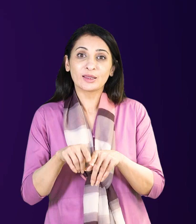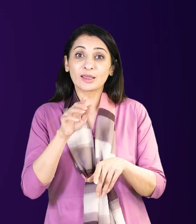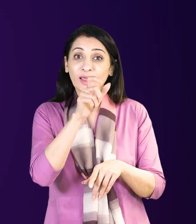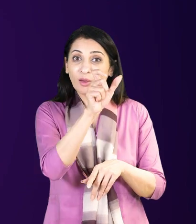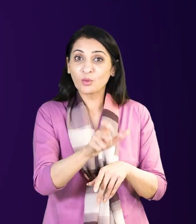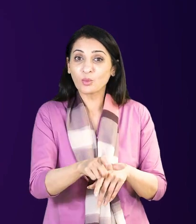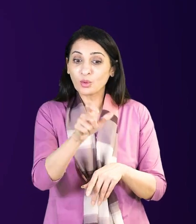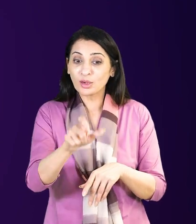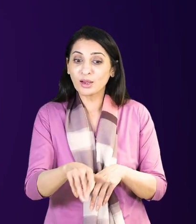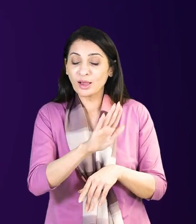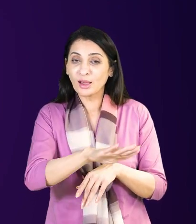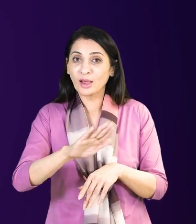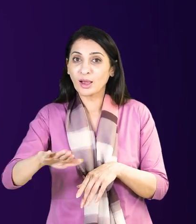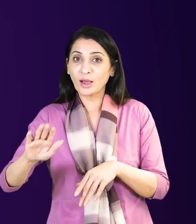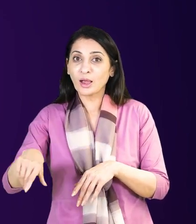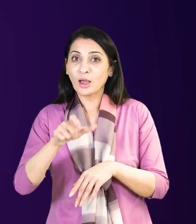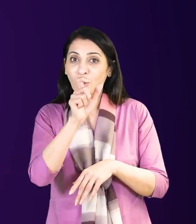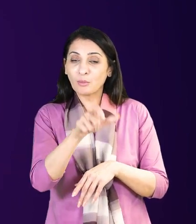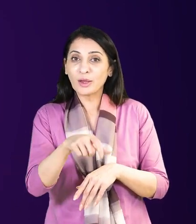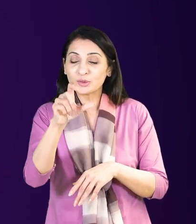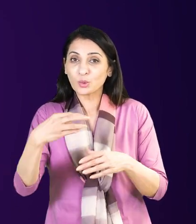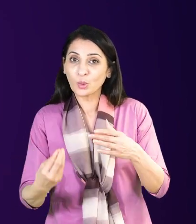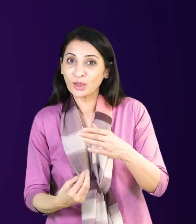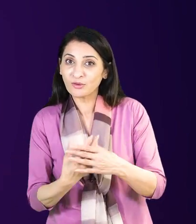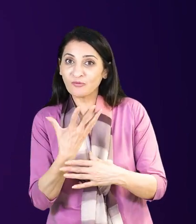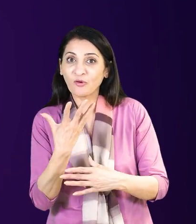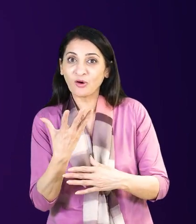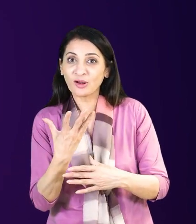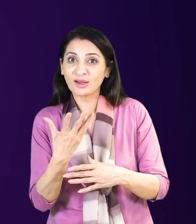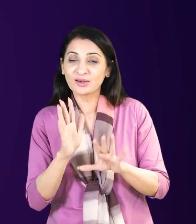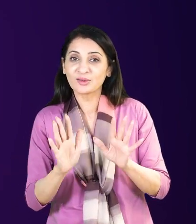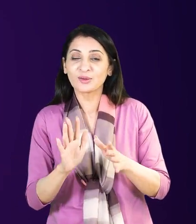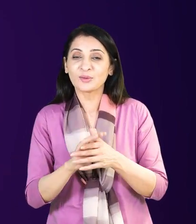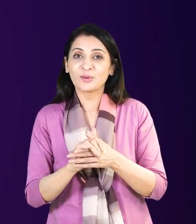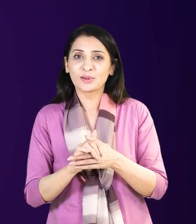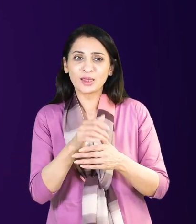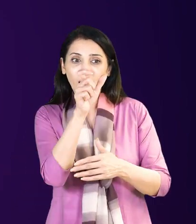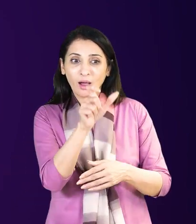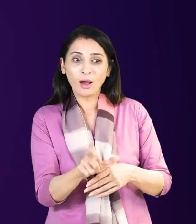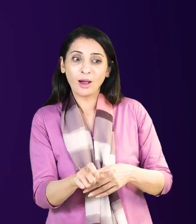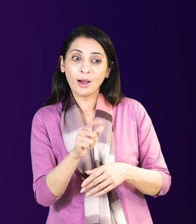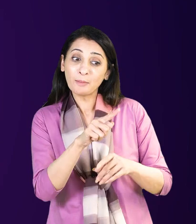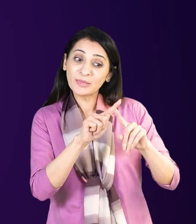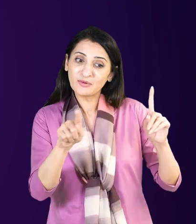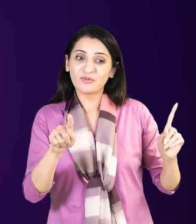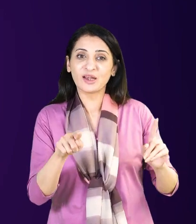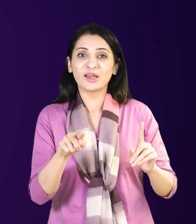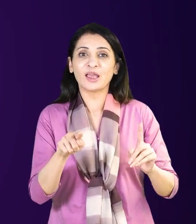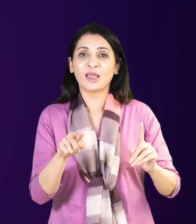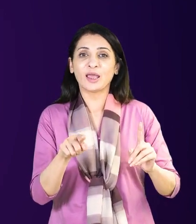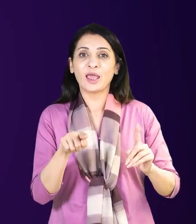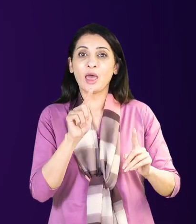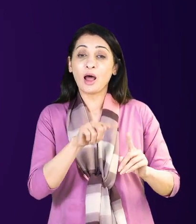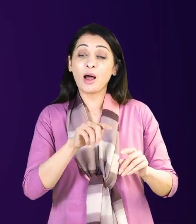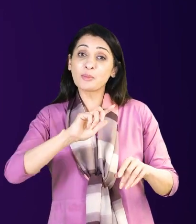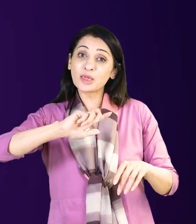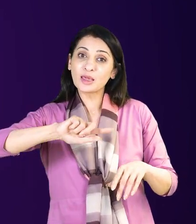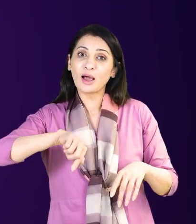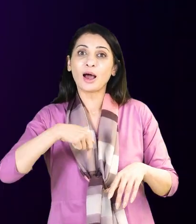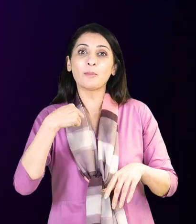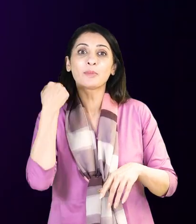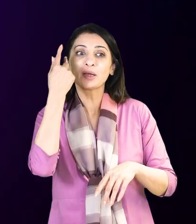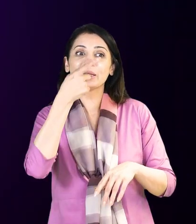that to evoke that individual, that they are there, आप कोई हैं, आपकी शनाख्त है, and this is what I